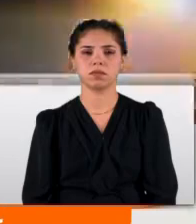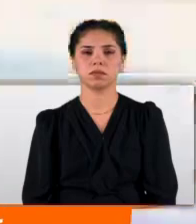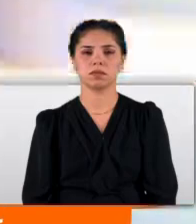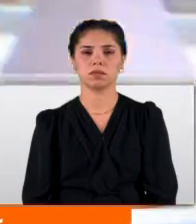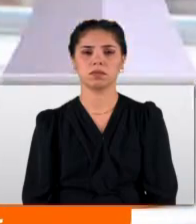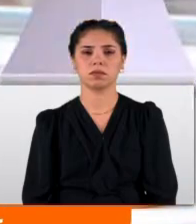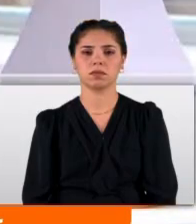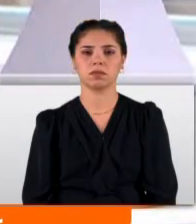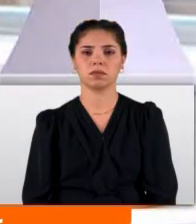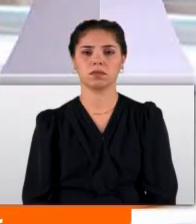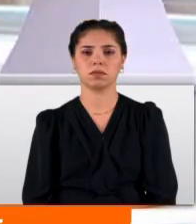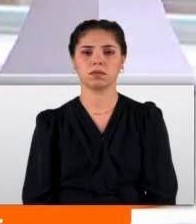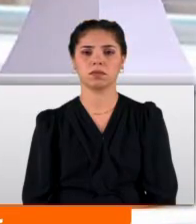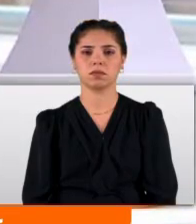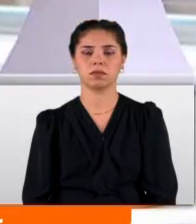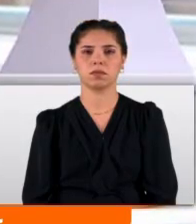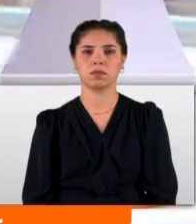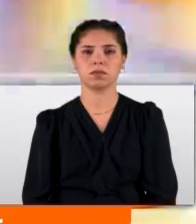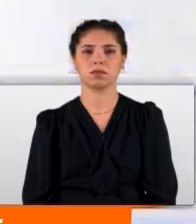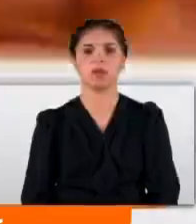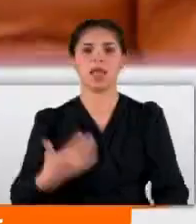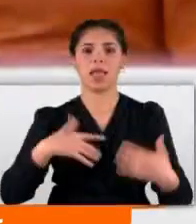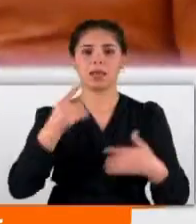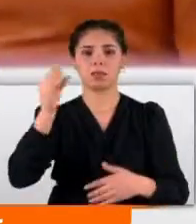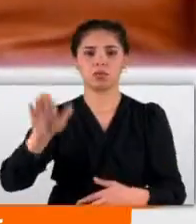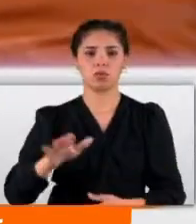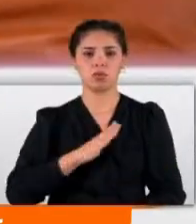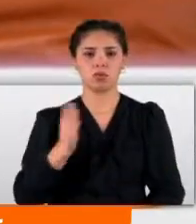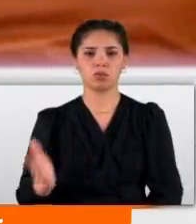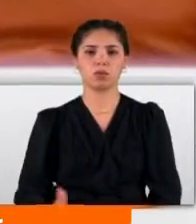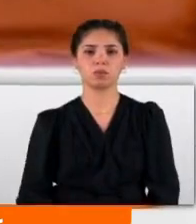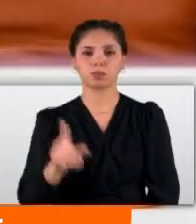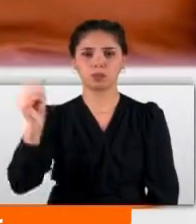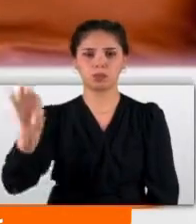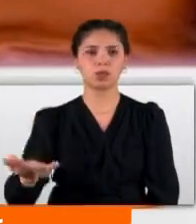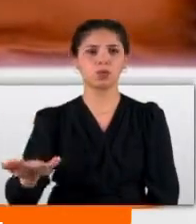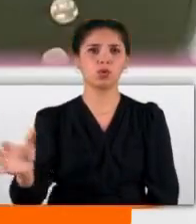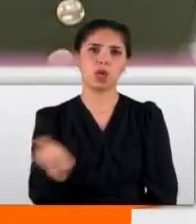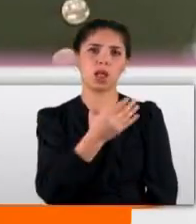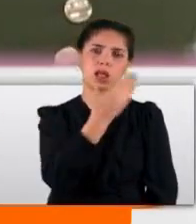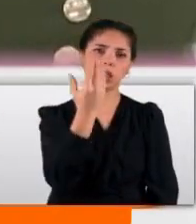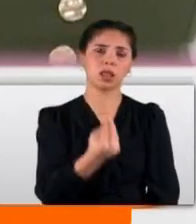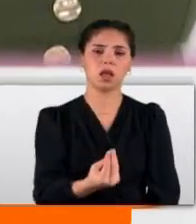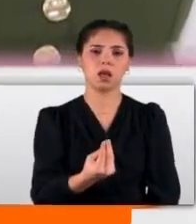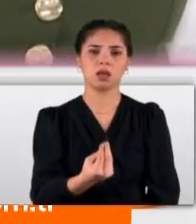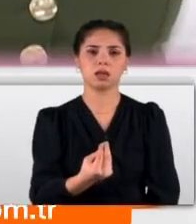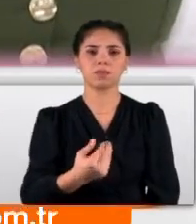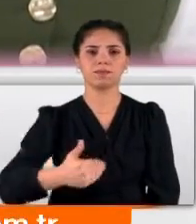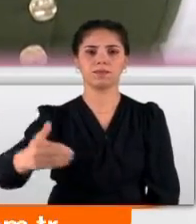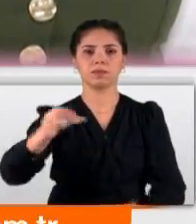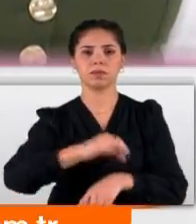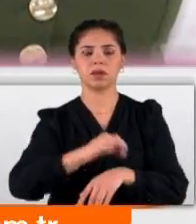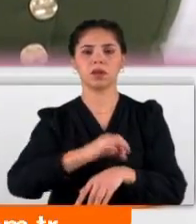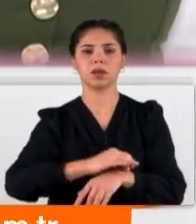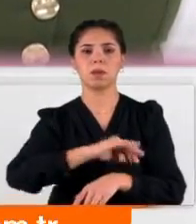çıkartacağım gruptan. Bir de engelli bakımınıza muhtaç bir çocuk var. Ya yani altınları alana kadar bu çocuğu sırtlayıp götürseydin. İlerleyen dakikalarda yasak